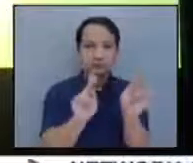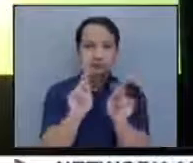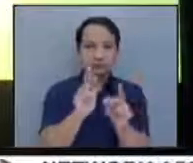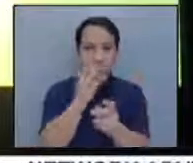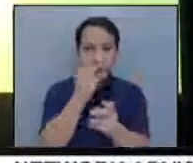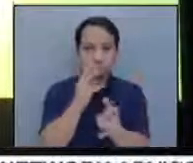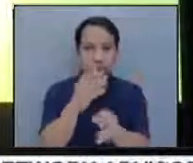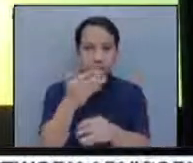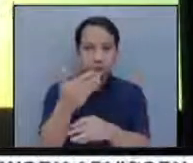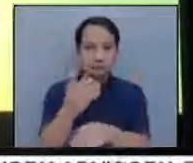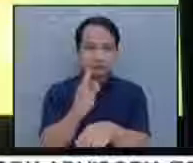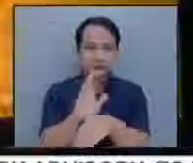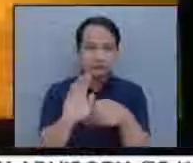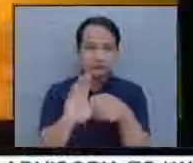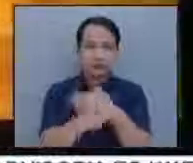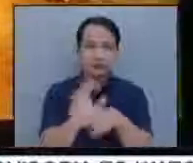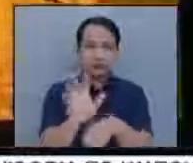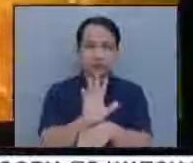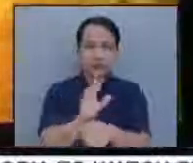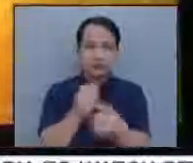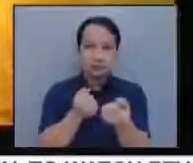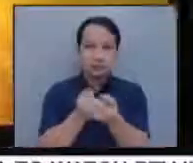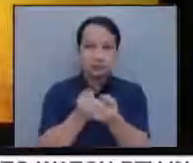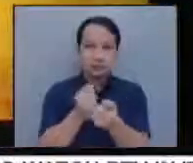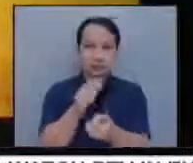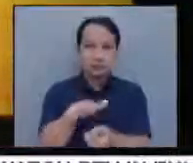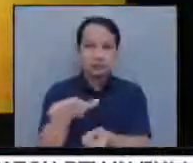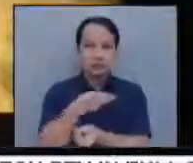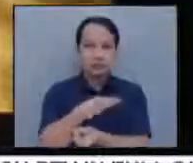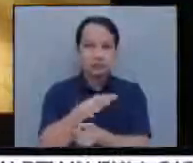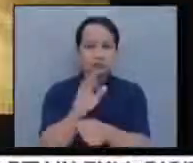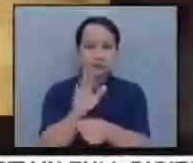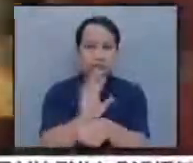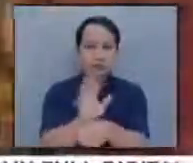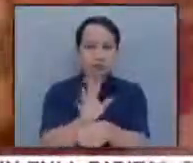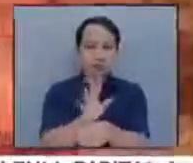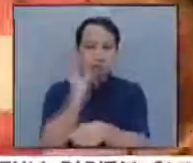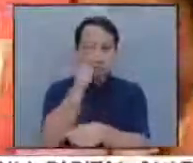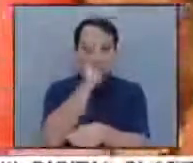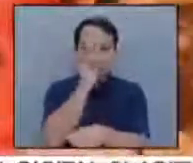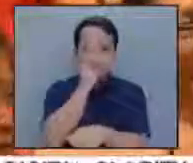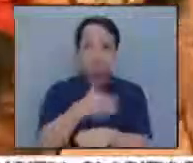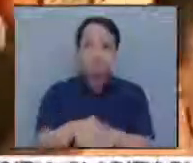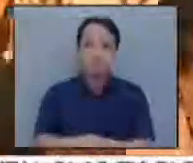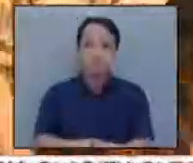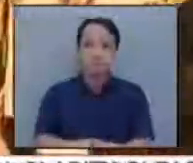sa mga sinehan at suportahan ang mga pelikulang Pilipino.